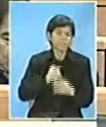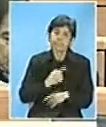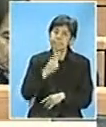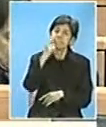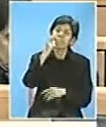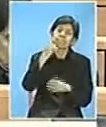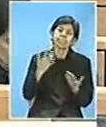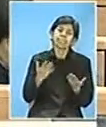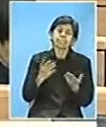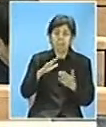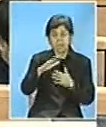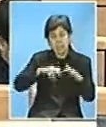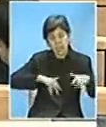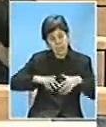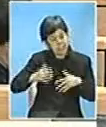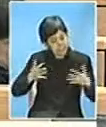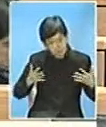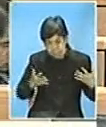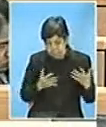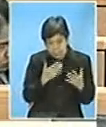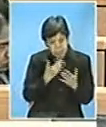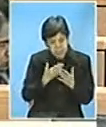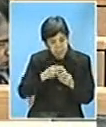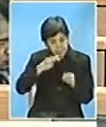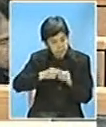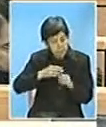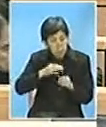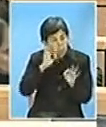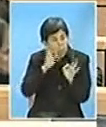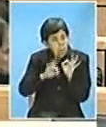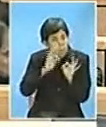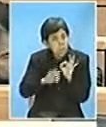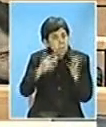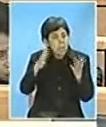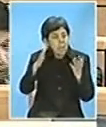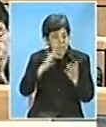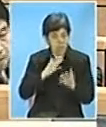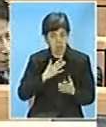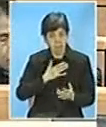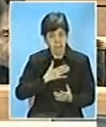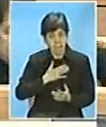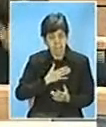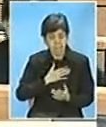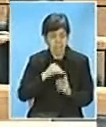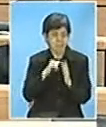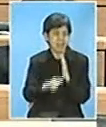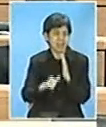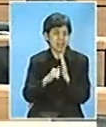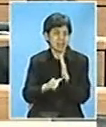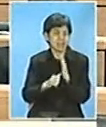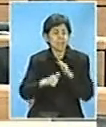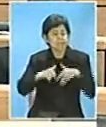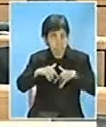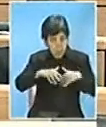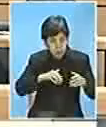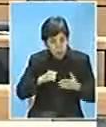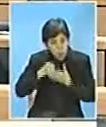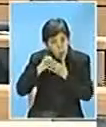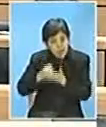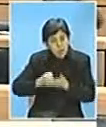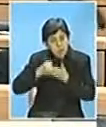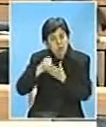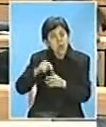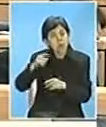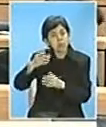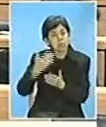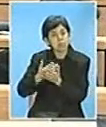วแล้วสุดท้ายเองประชาชนก็ไม่รู้จักคุณค่าของพลังงานแล้วเองสุดท้ายแล้วเราก็เอาภาษีนะครับของประชาชนไปช่วยเหลือกับค